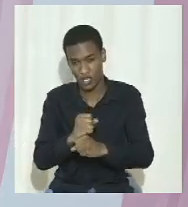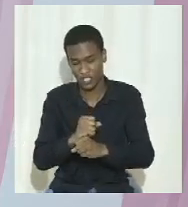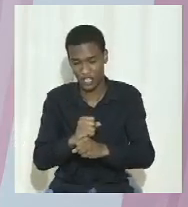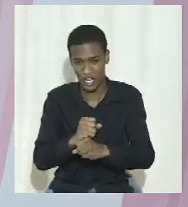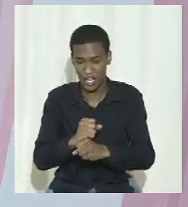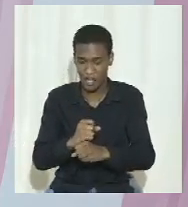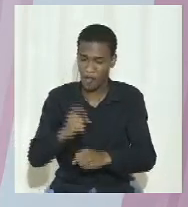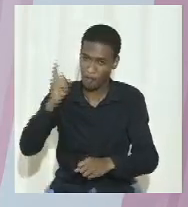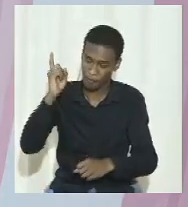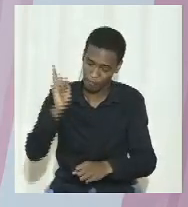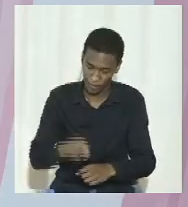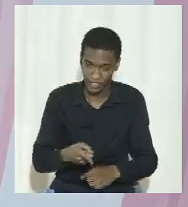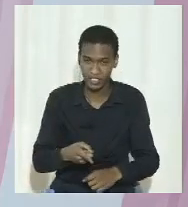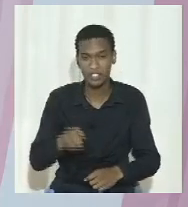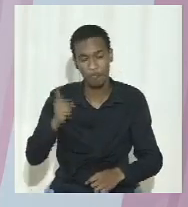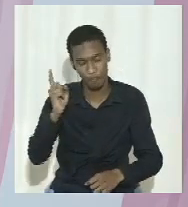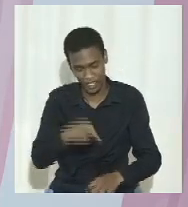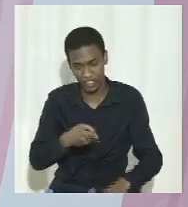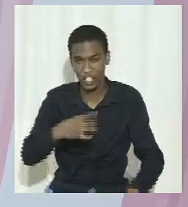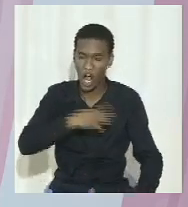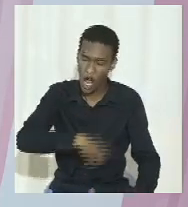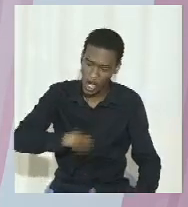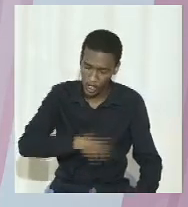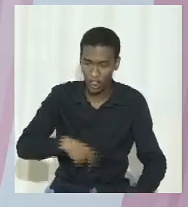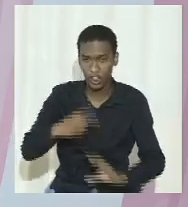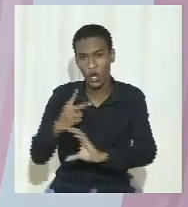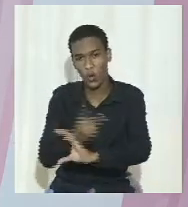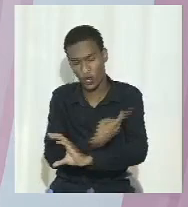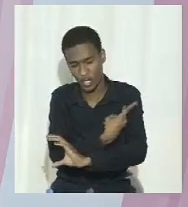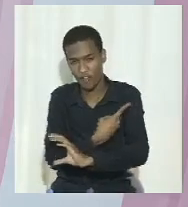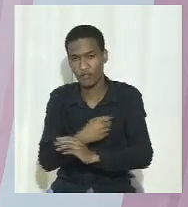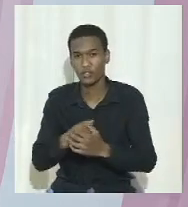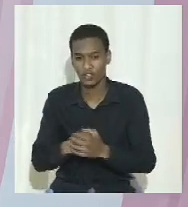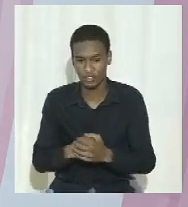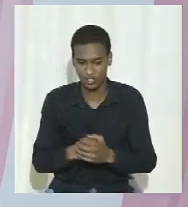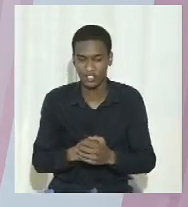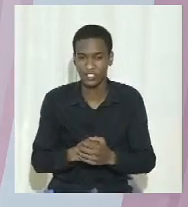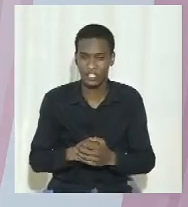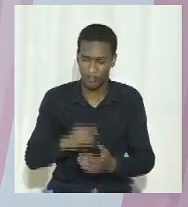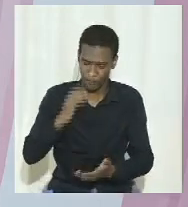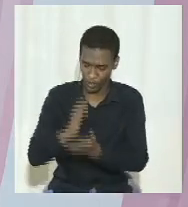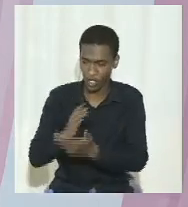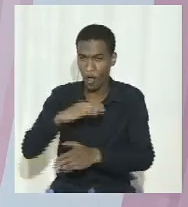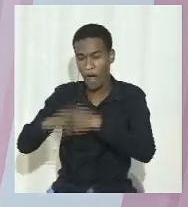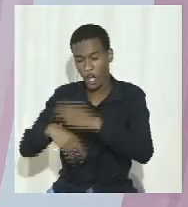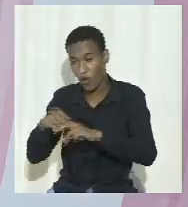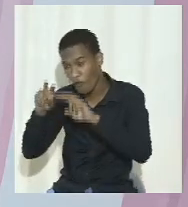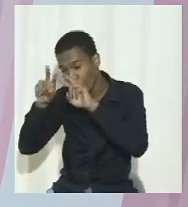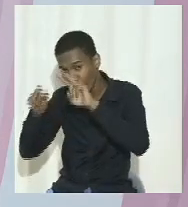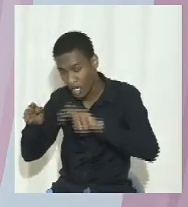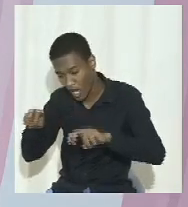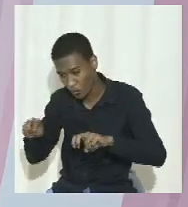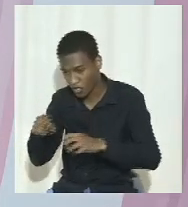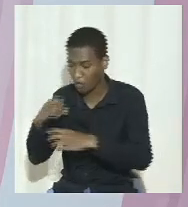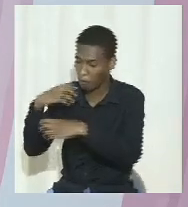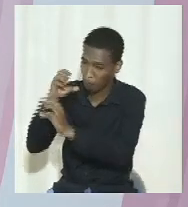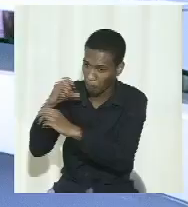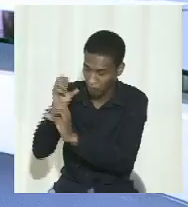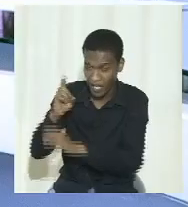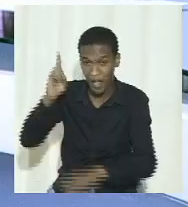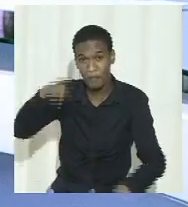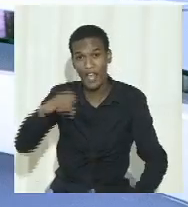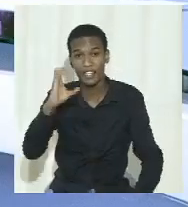ilay tsimokaretina, voamarina fa mitondra ny tsimokaretina tao anatin'ilay fitiliana amin'izao fotoana izao ilay